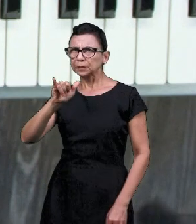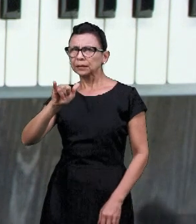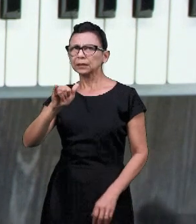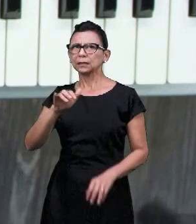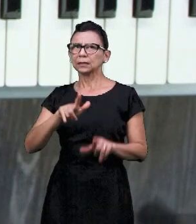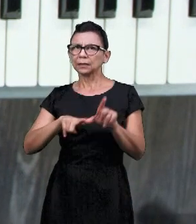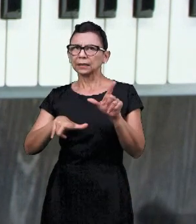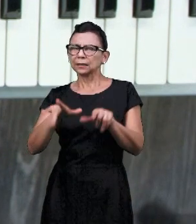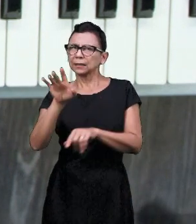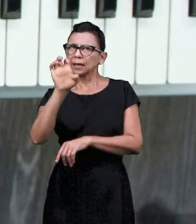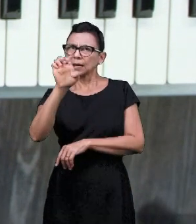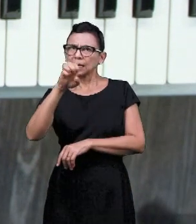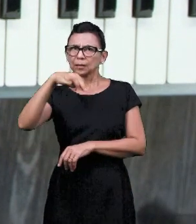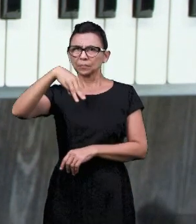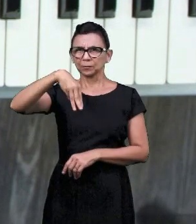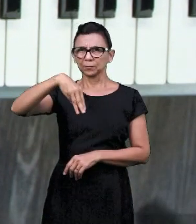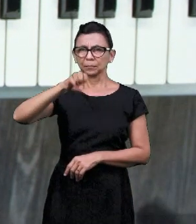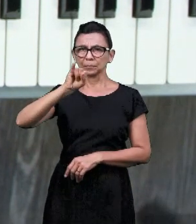Mi maior.